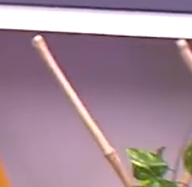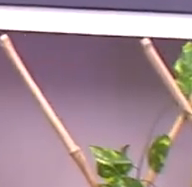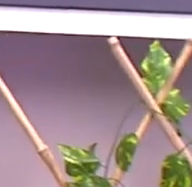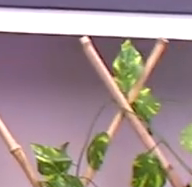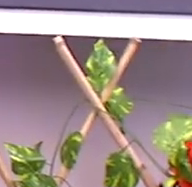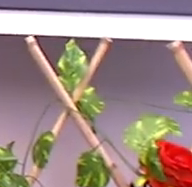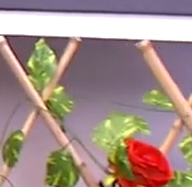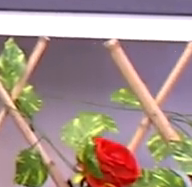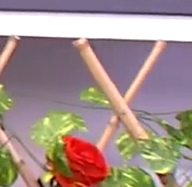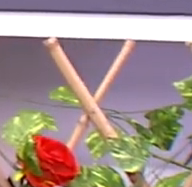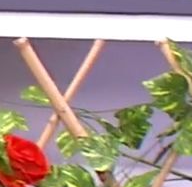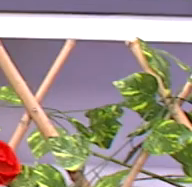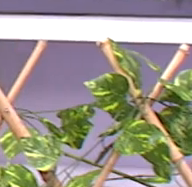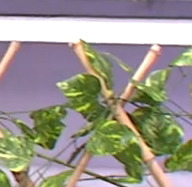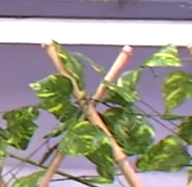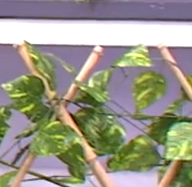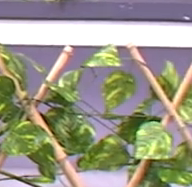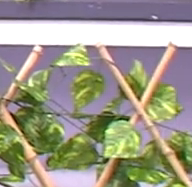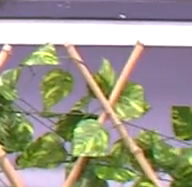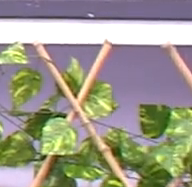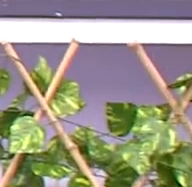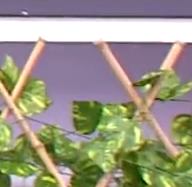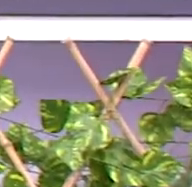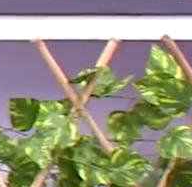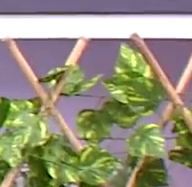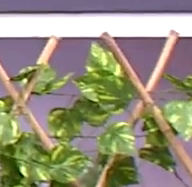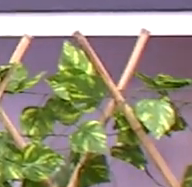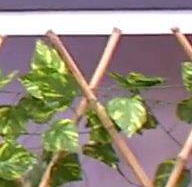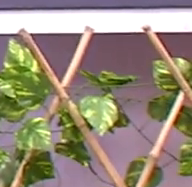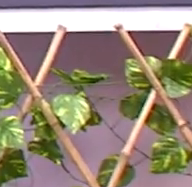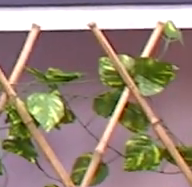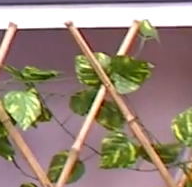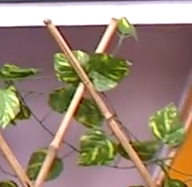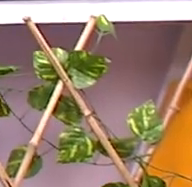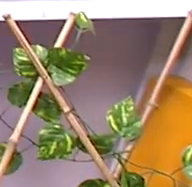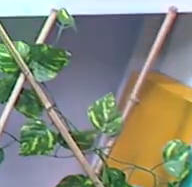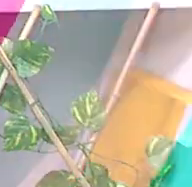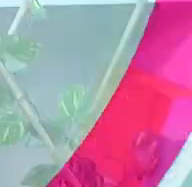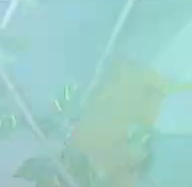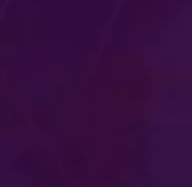daun. Nak lagi nyanyi.